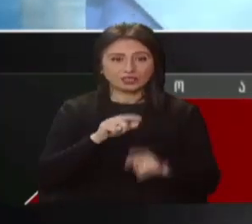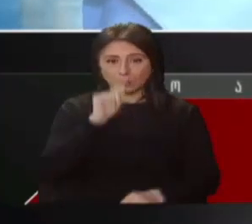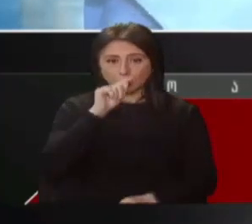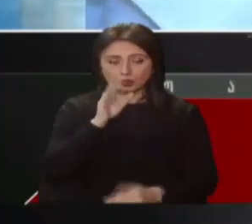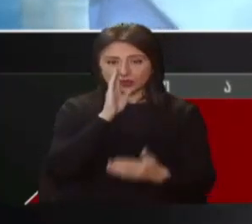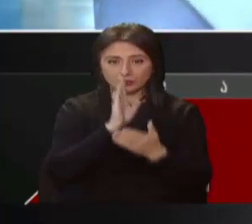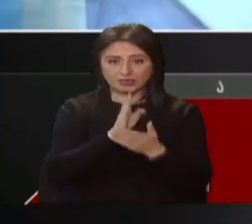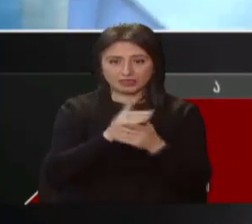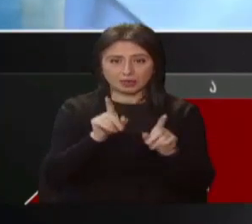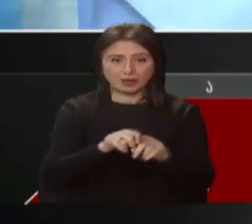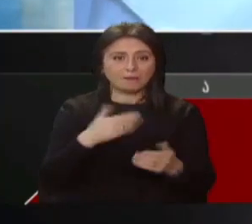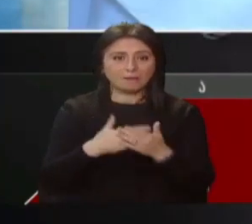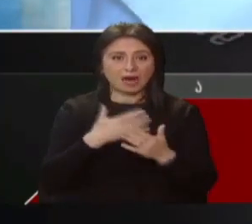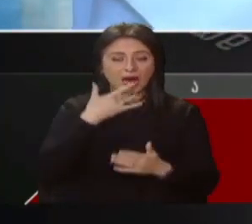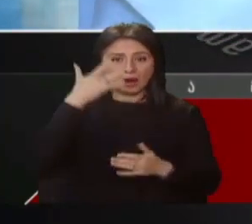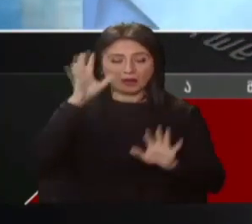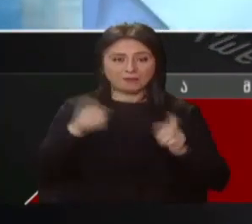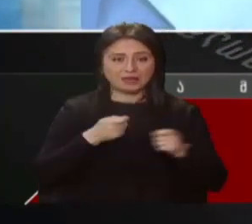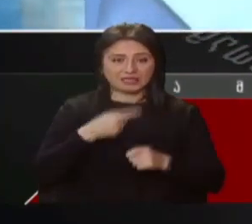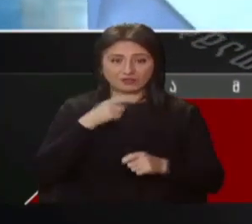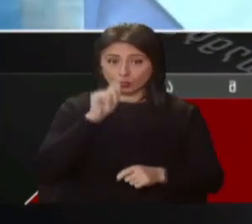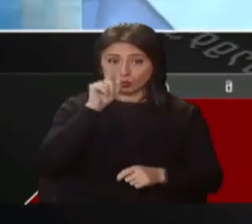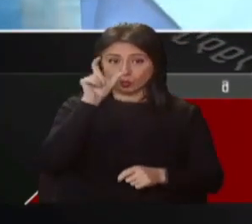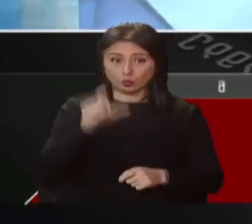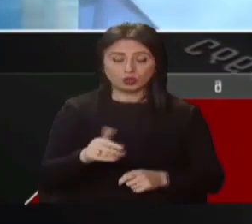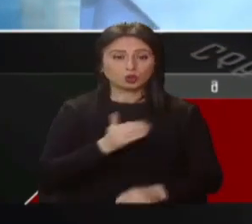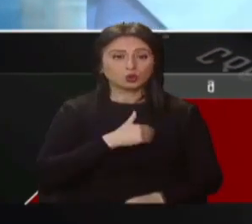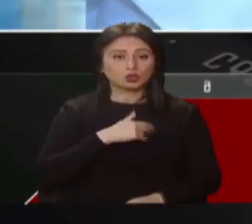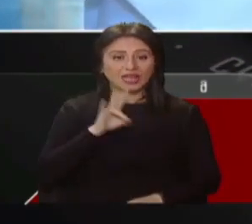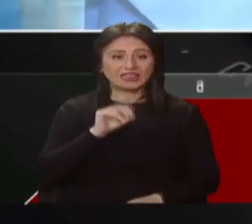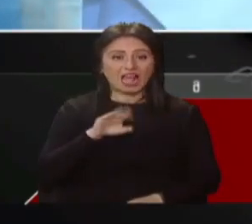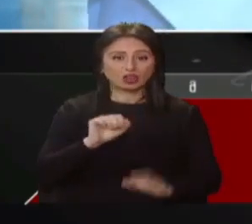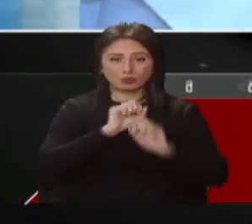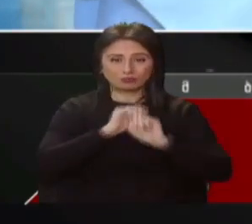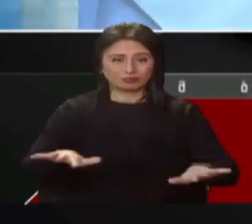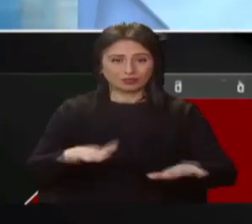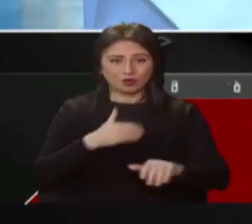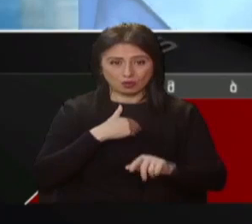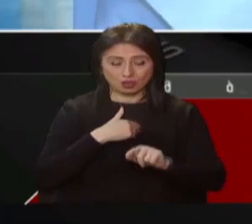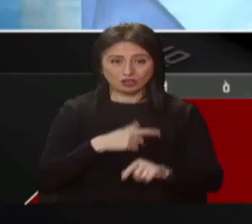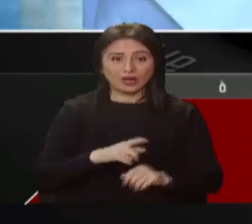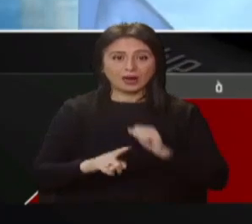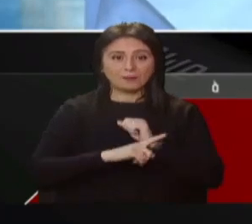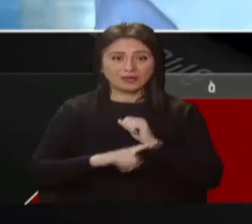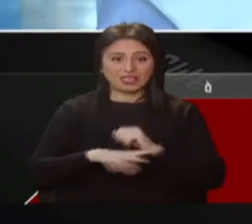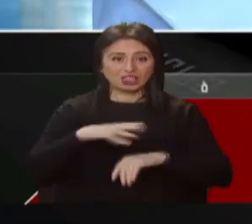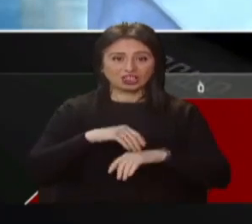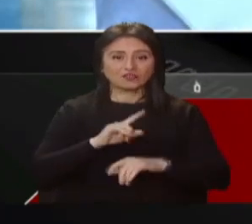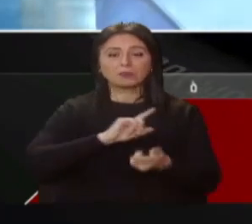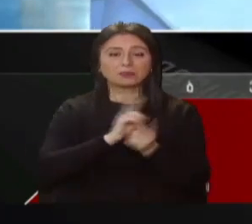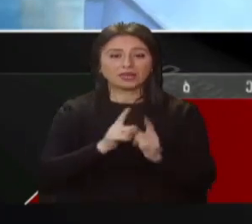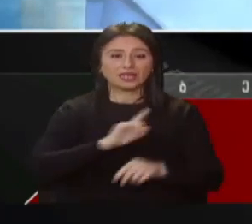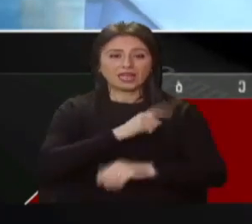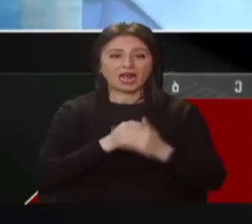პუტინის მისამართითაც. მაგალითად, ამერიკის პრეზიდენტმა თქვა, რომ პუტინს სურდა ნატოს დაშლა, საერთო ჯამში კი ფინეთით და შვედეთით